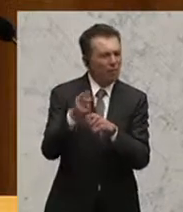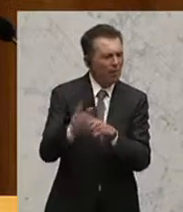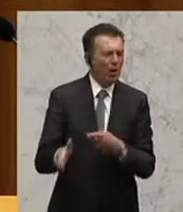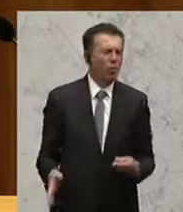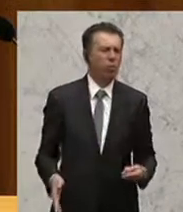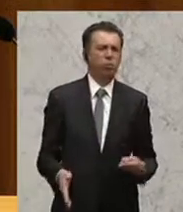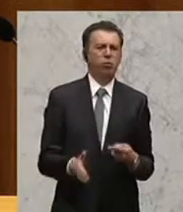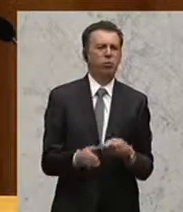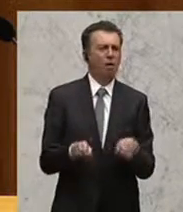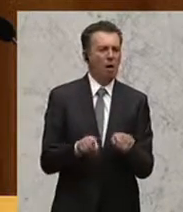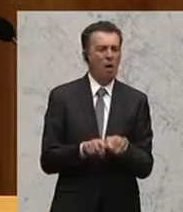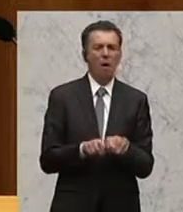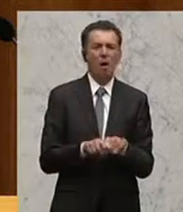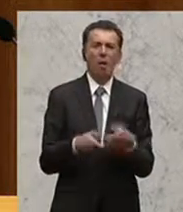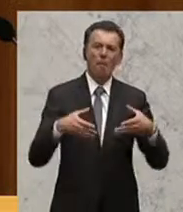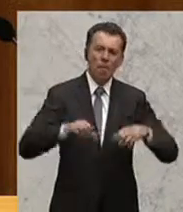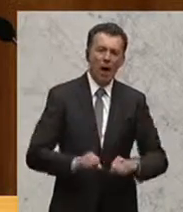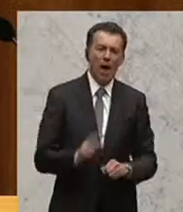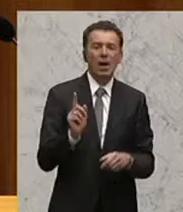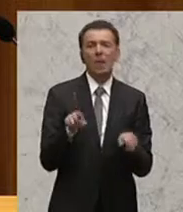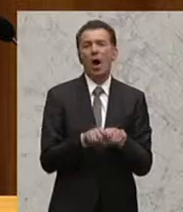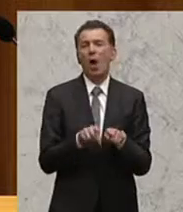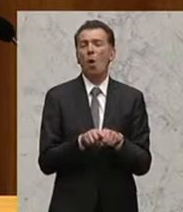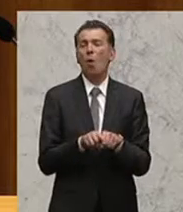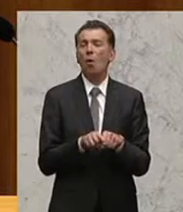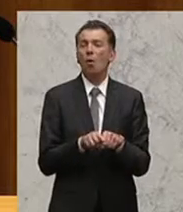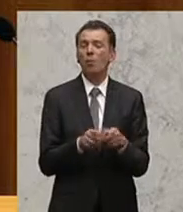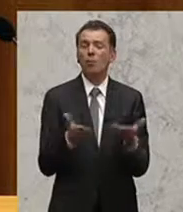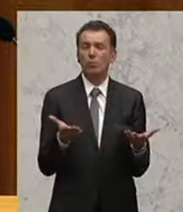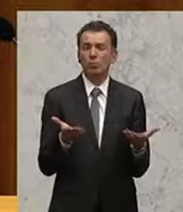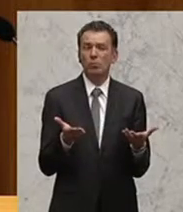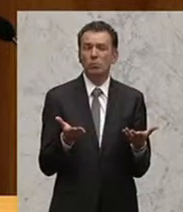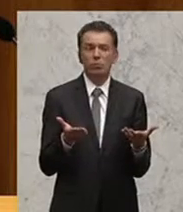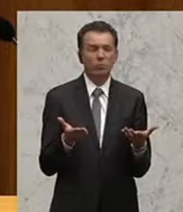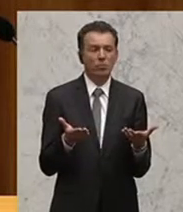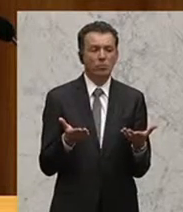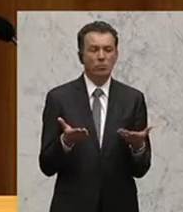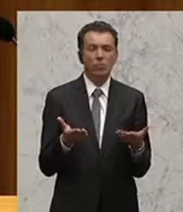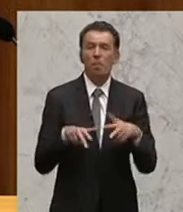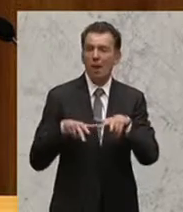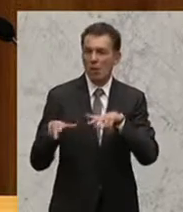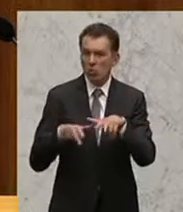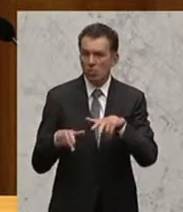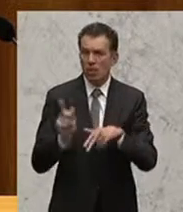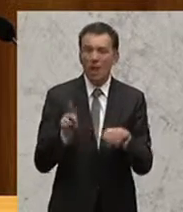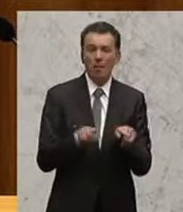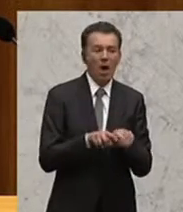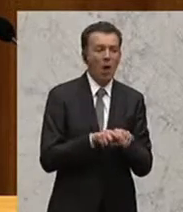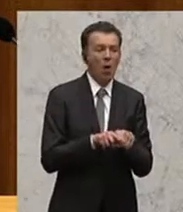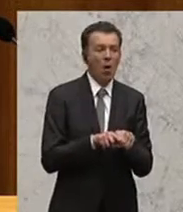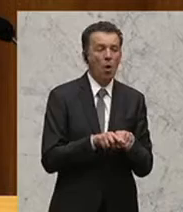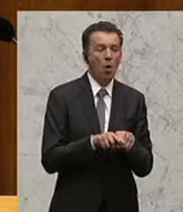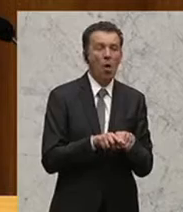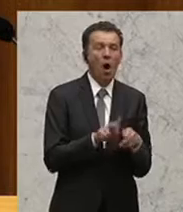auf der Ebene der Bank, aber auch auf der Ebene auf der Bankseite des Managements, aber auch auf der Ebene